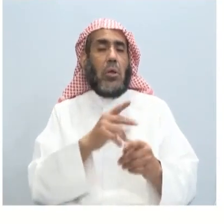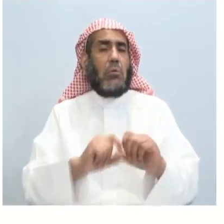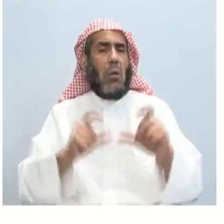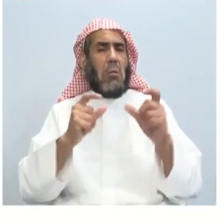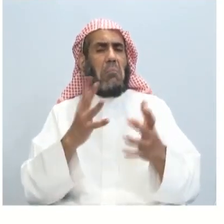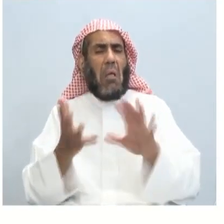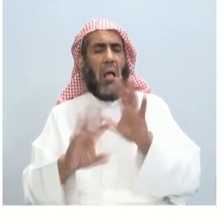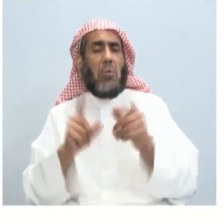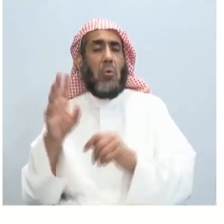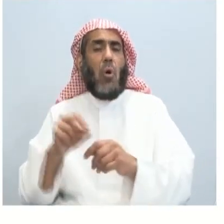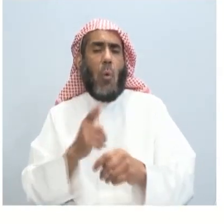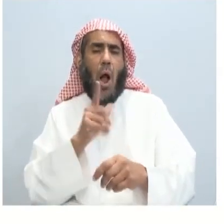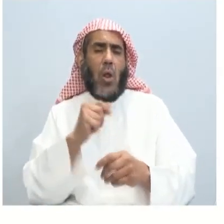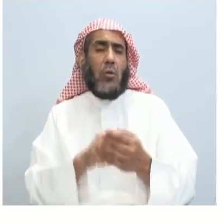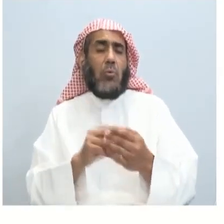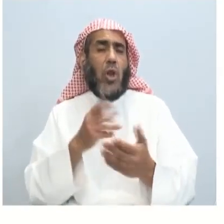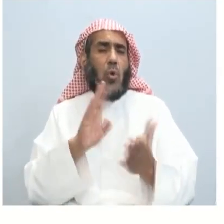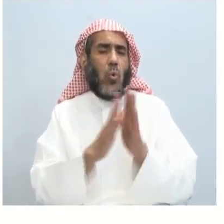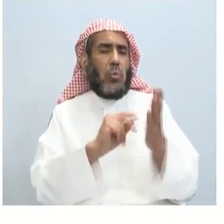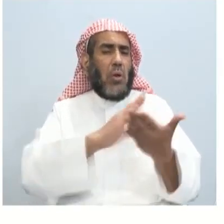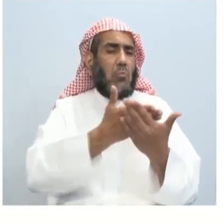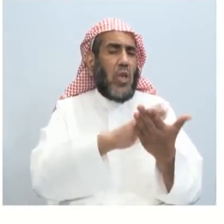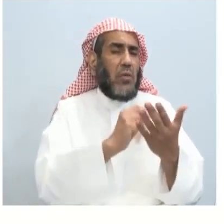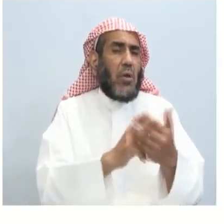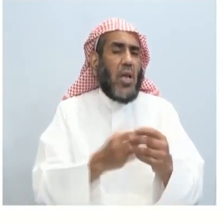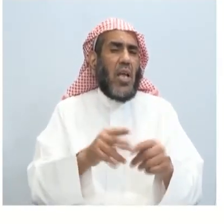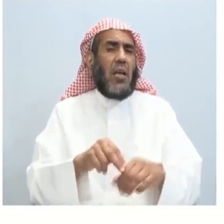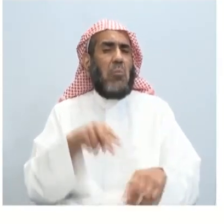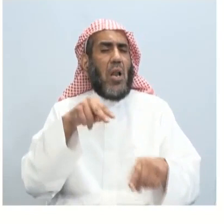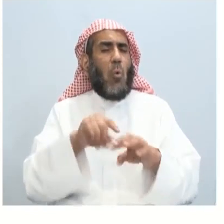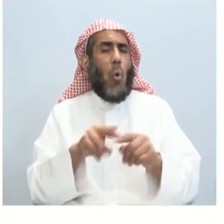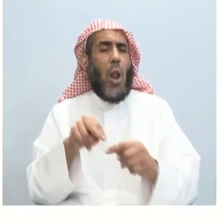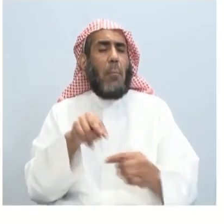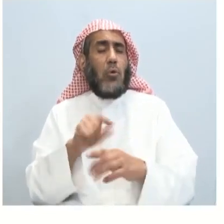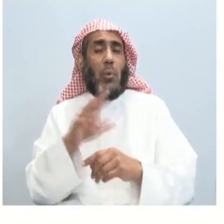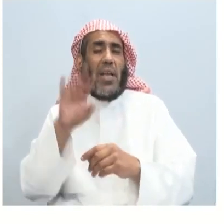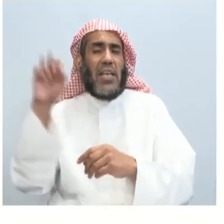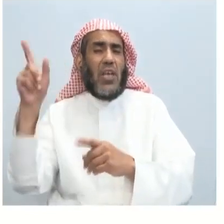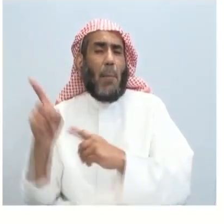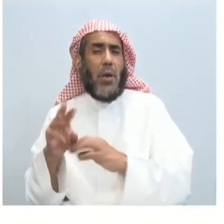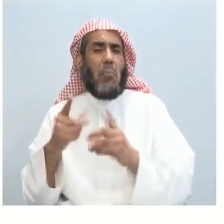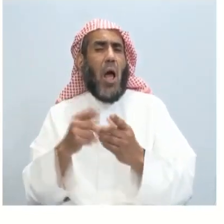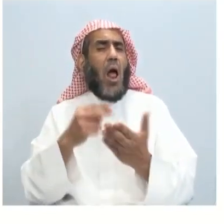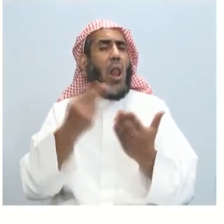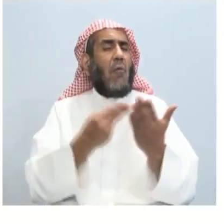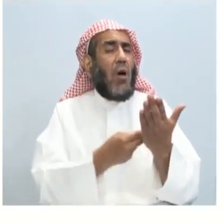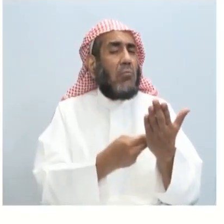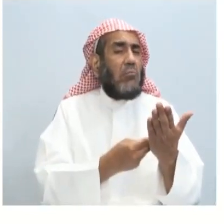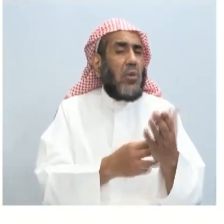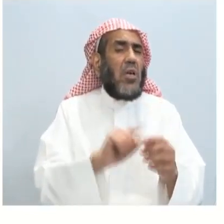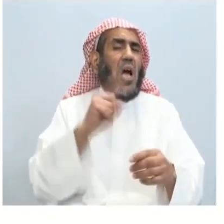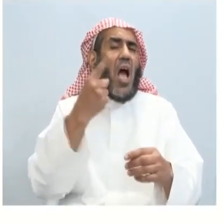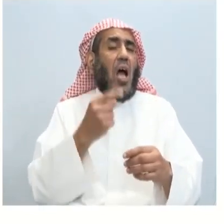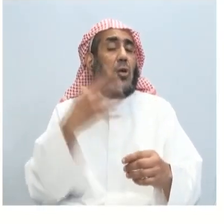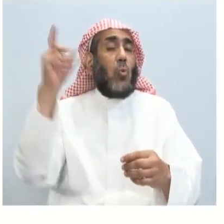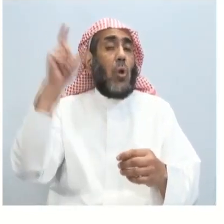تخبط هؤلاء البعض من قول احدهم من الكتب المترجمه الى اللاتينيه وال المنسوبه الى جابر انما الفها احد